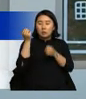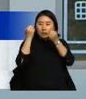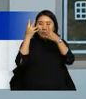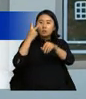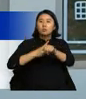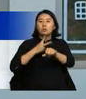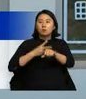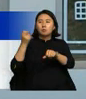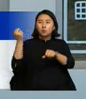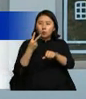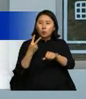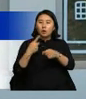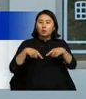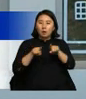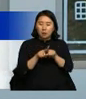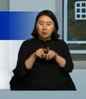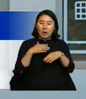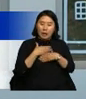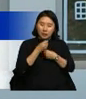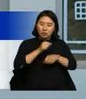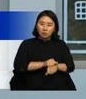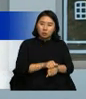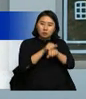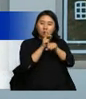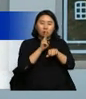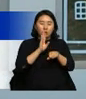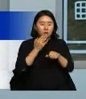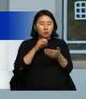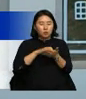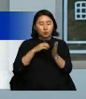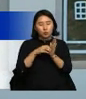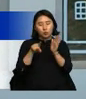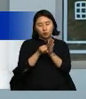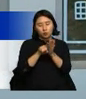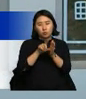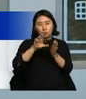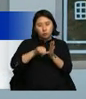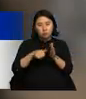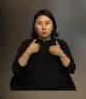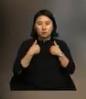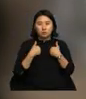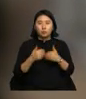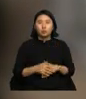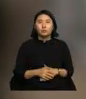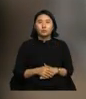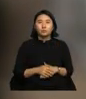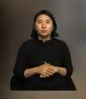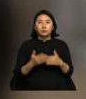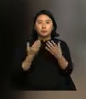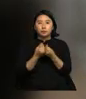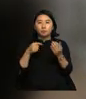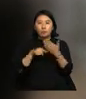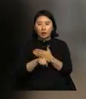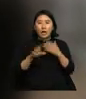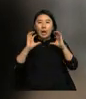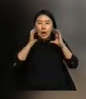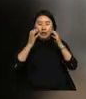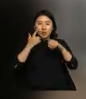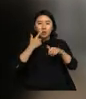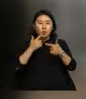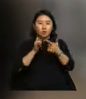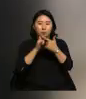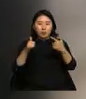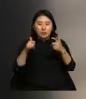오신 선생님이랑 같이 또 안전 기지를 쌓으려면 그만큼 또 신뢰의 시간이 필요한 거예요. 이외에도 일반 아동